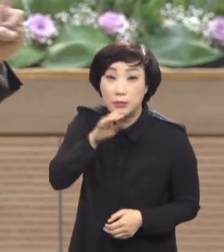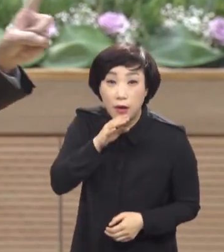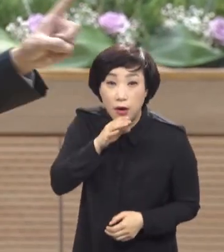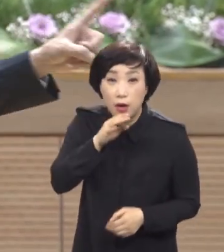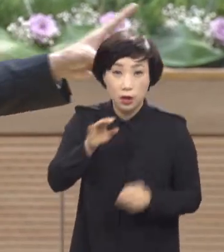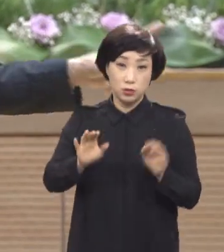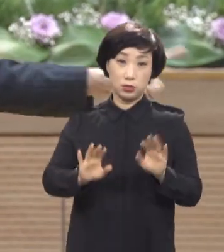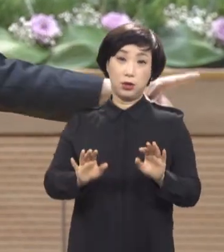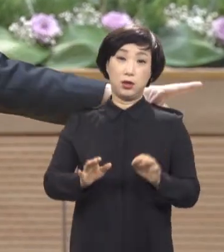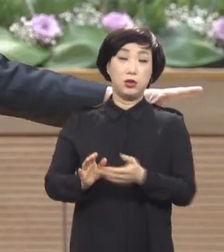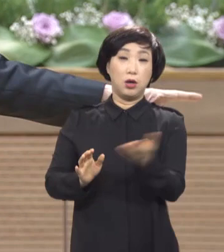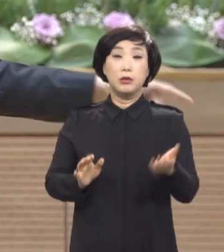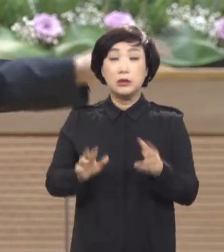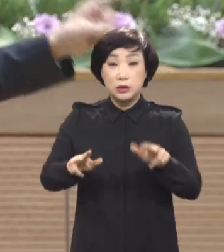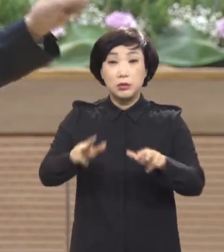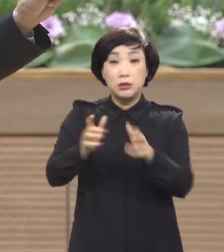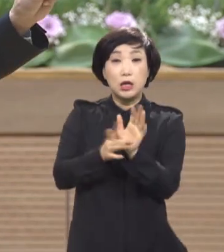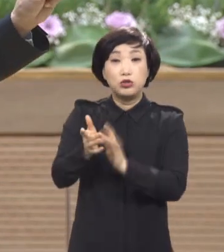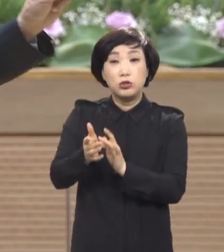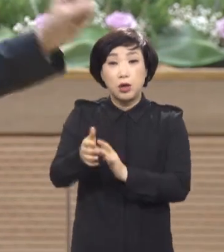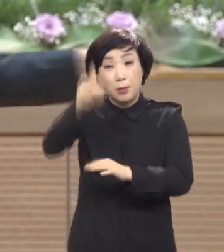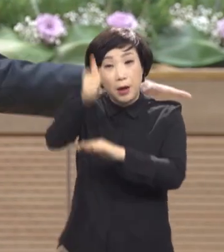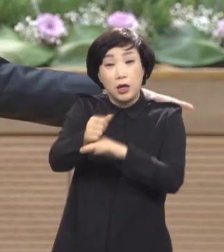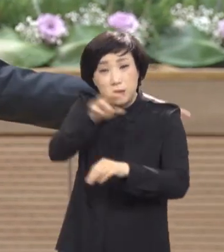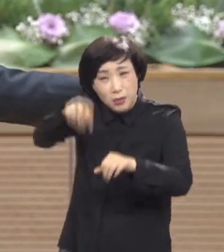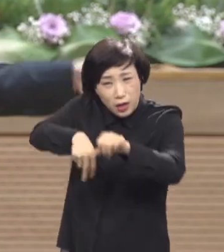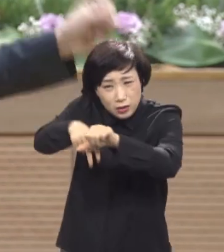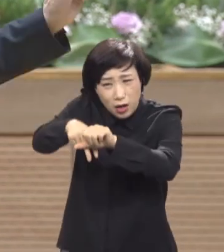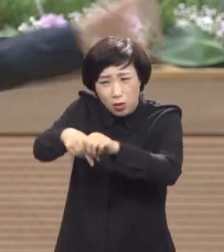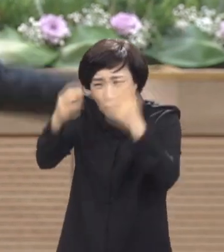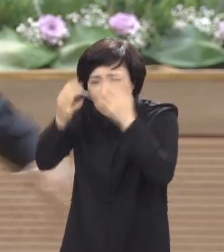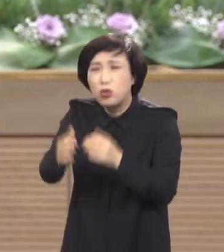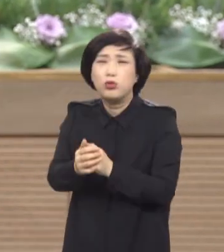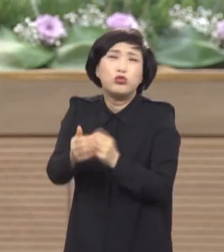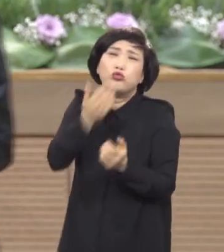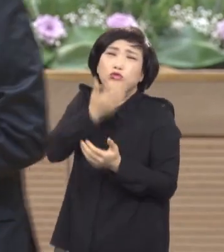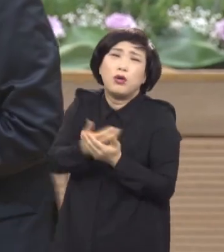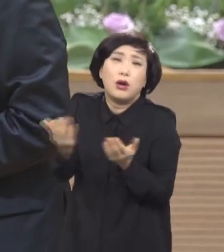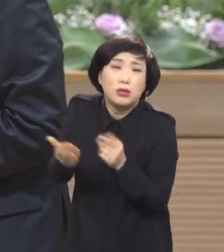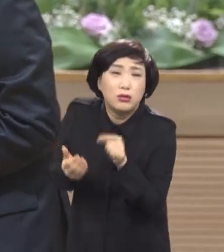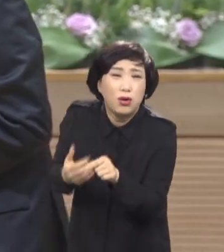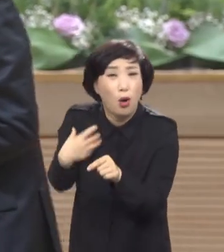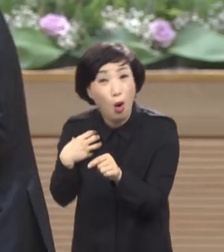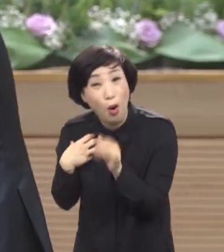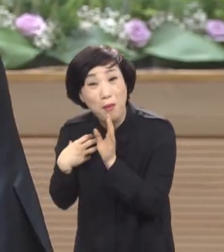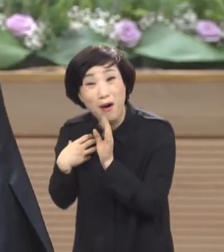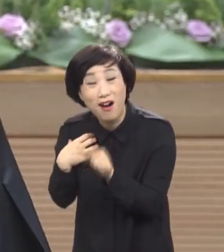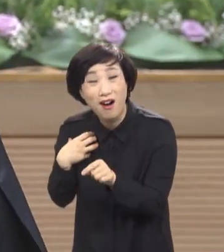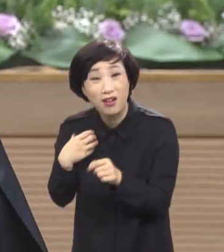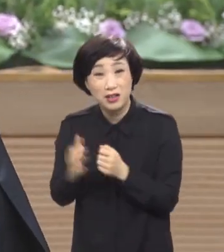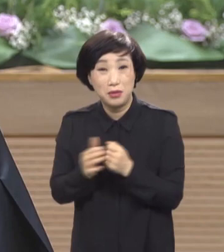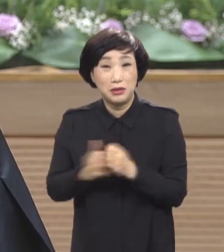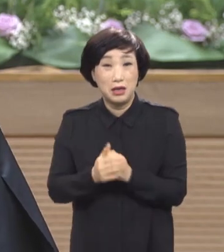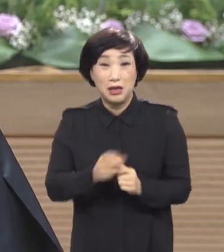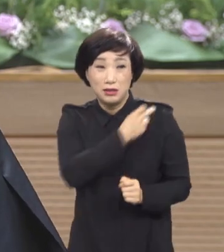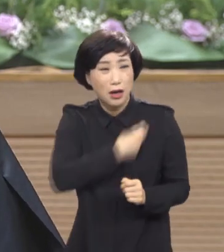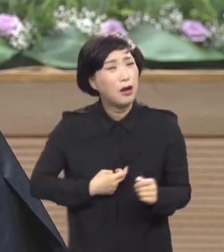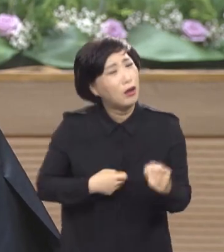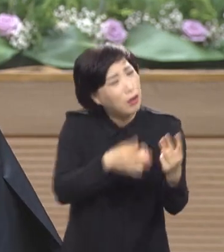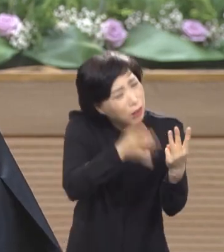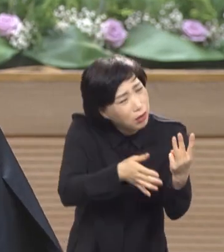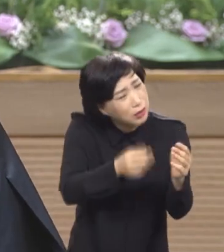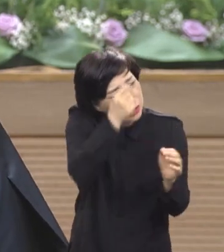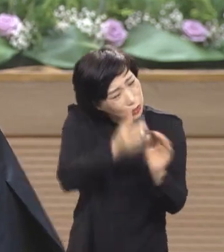잠시 후에 십자가라는 절망적인 고통의 중대사를 놓고 지금 제자들에게 기도해달라는